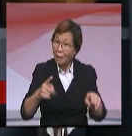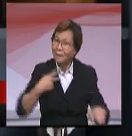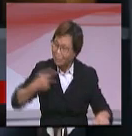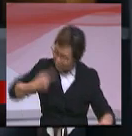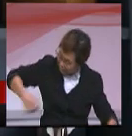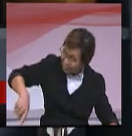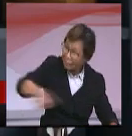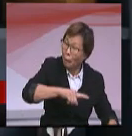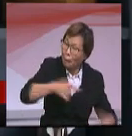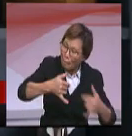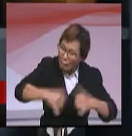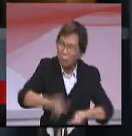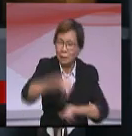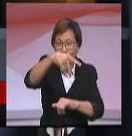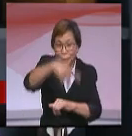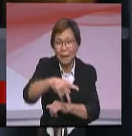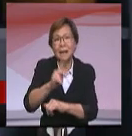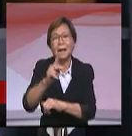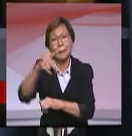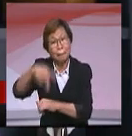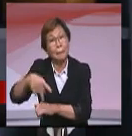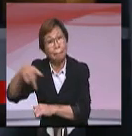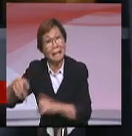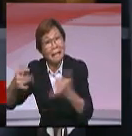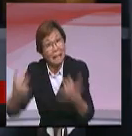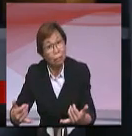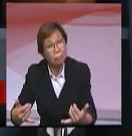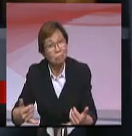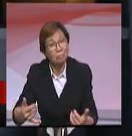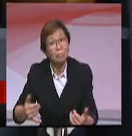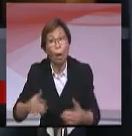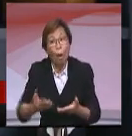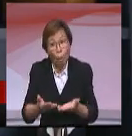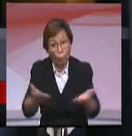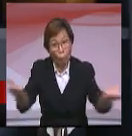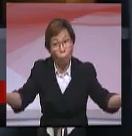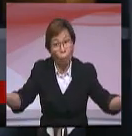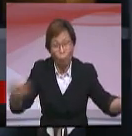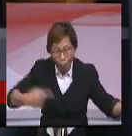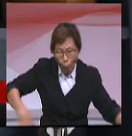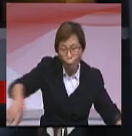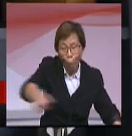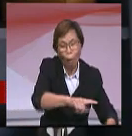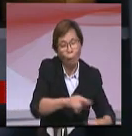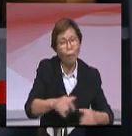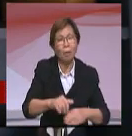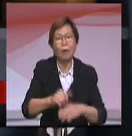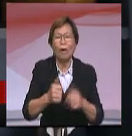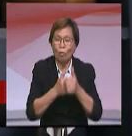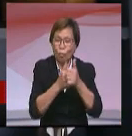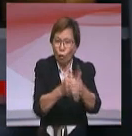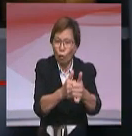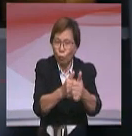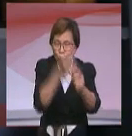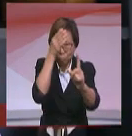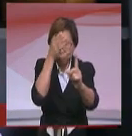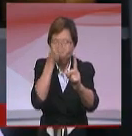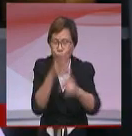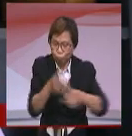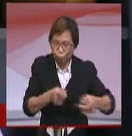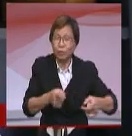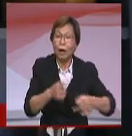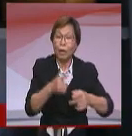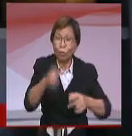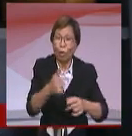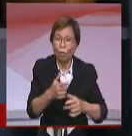peringkat PKPB. Jadi kepada tuan-tuan, teruskan amalkan kawalan kendiri